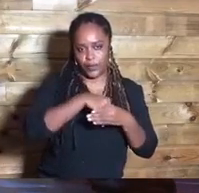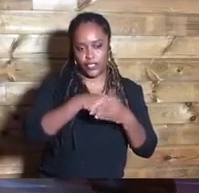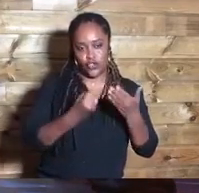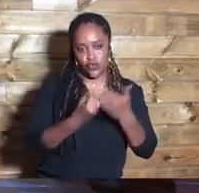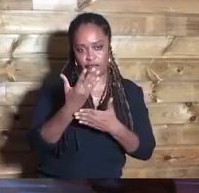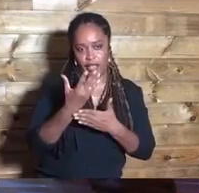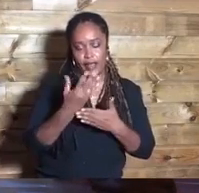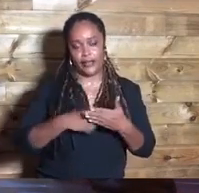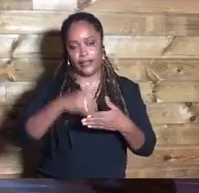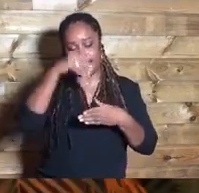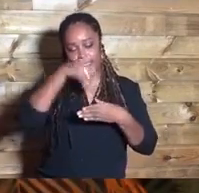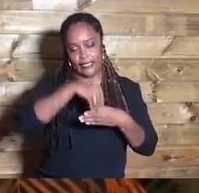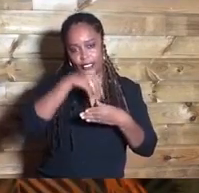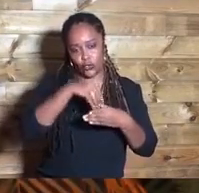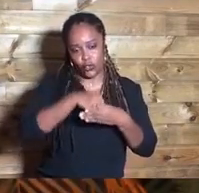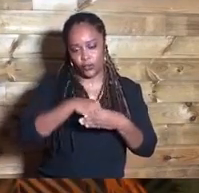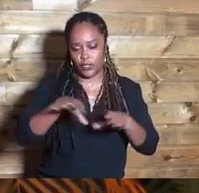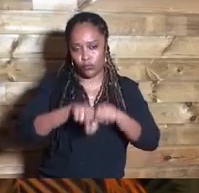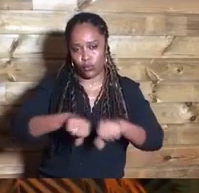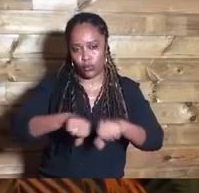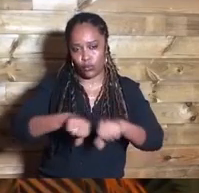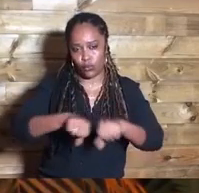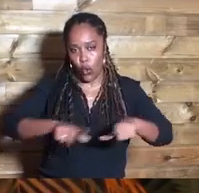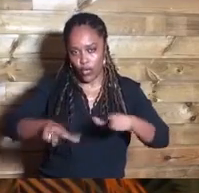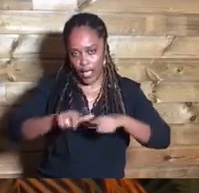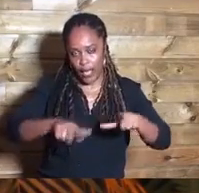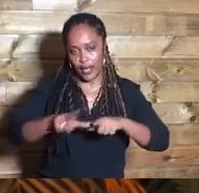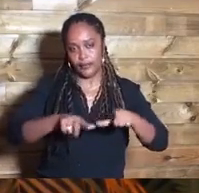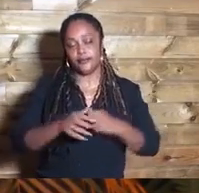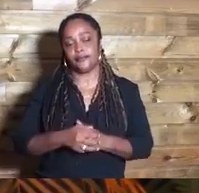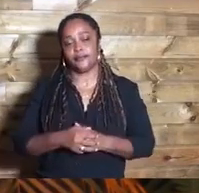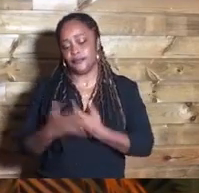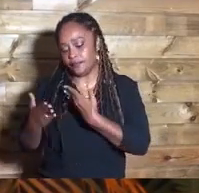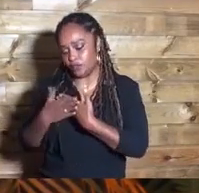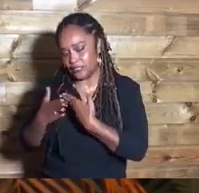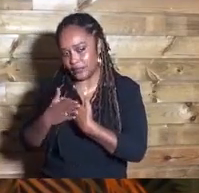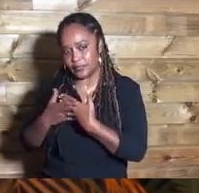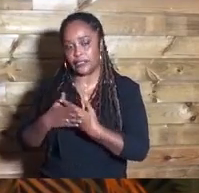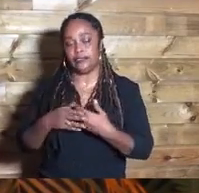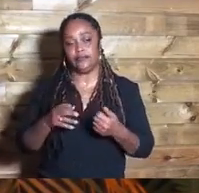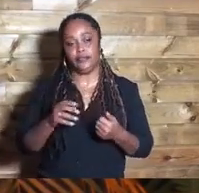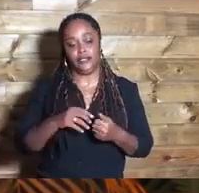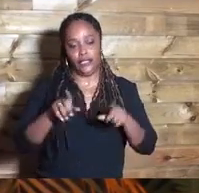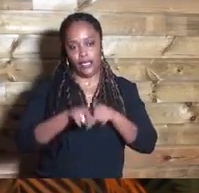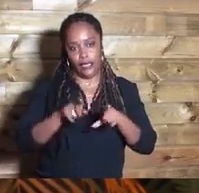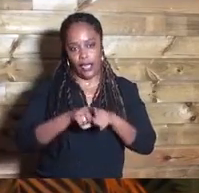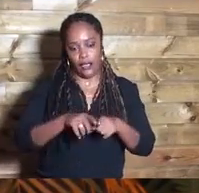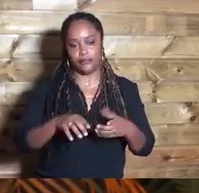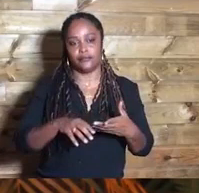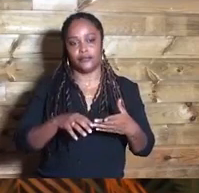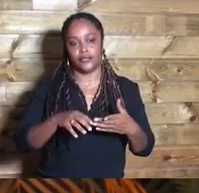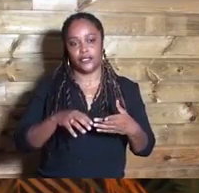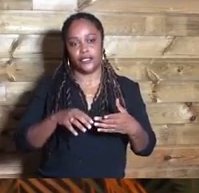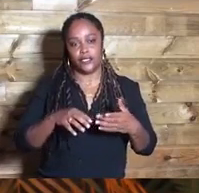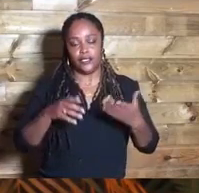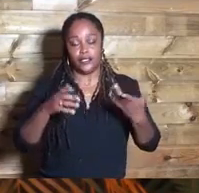innovante, tournée vers la production locale et de proximité. Et donc pour cela, nous mettrons en place une agence régionale de développement